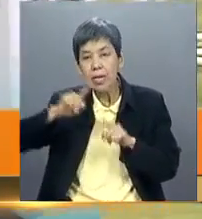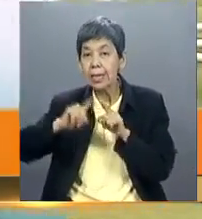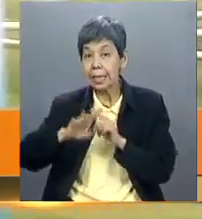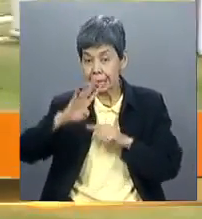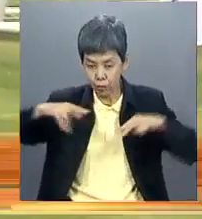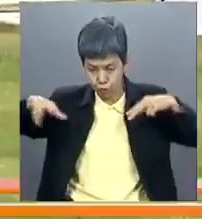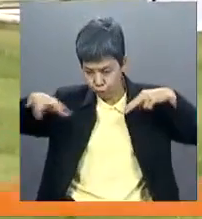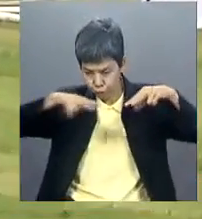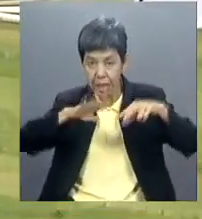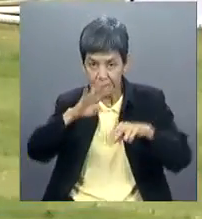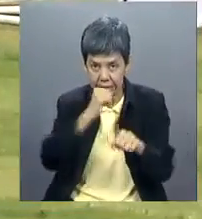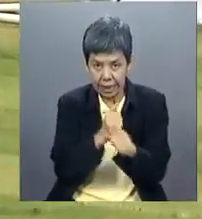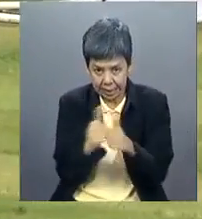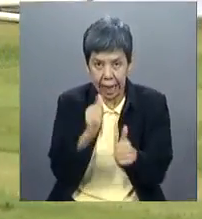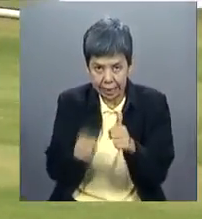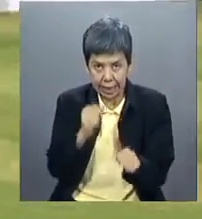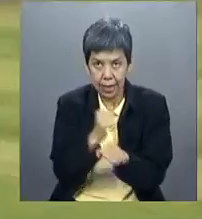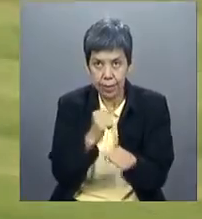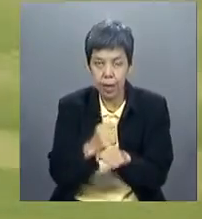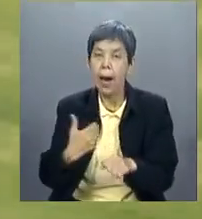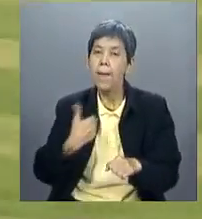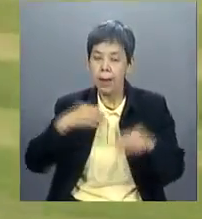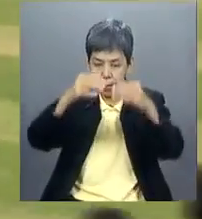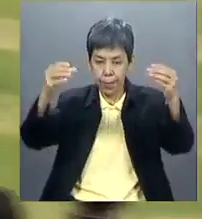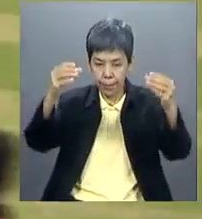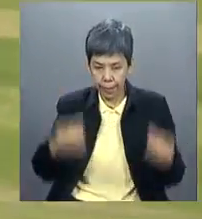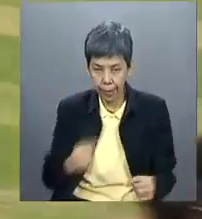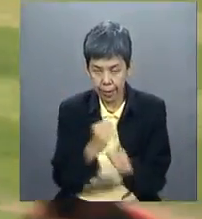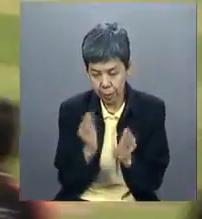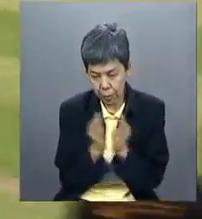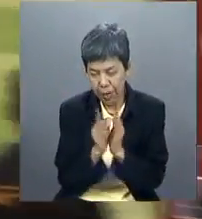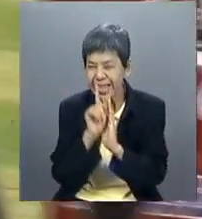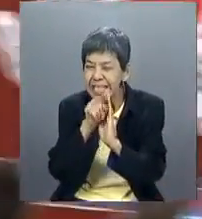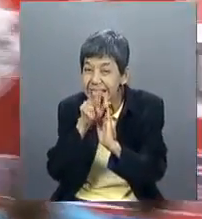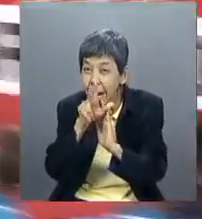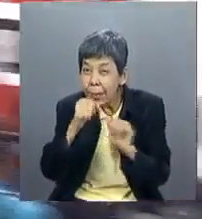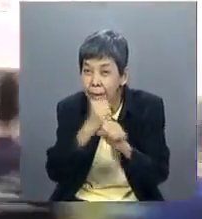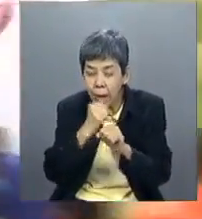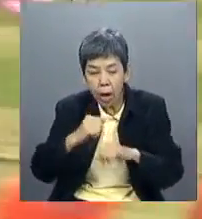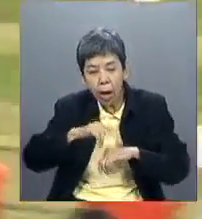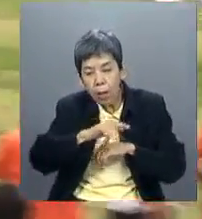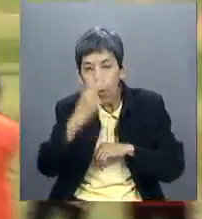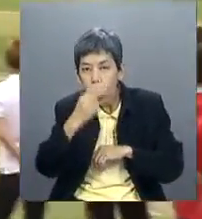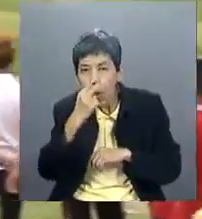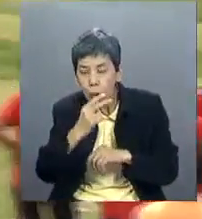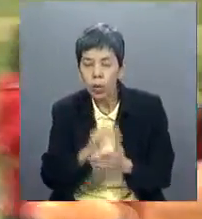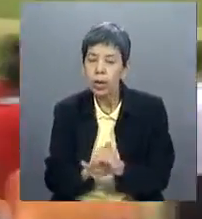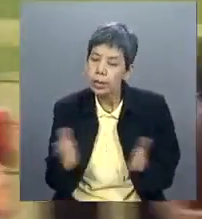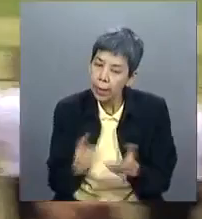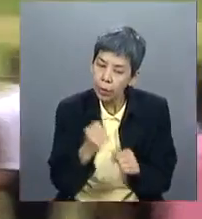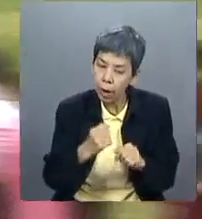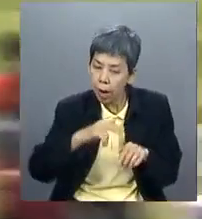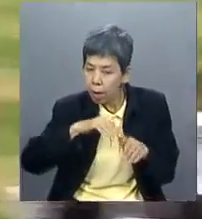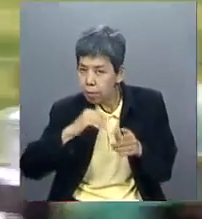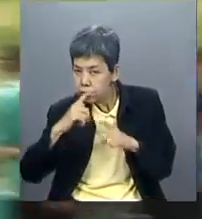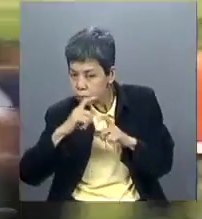ดที่จะใช้แข่งขันจริงส่วนด่านการแข่งขันนั้นจะให้เวลาทั้งหมด3นาทีเพื่อบินสำรวจภาพของผู้สนับสนุนและ